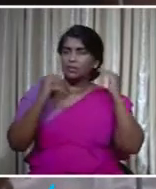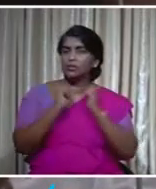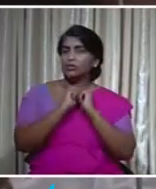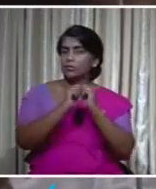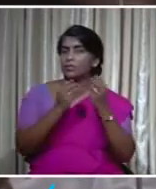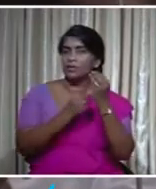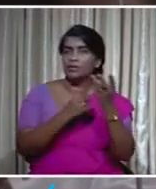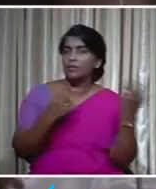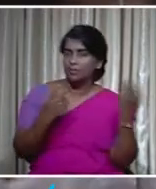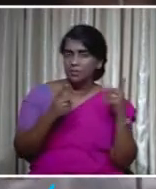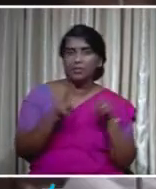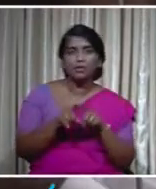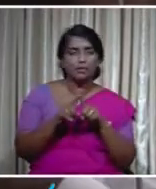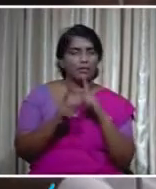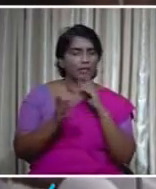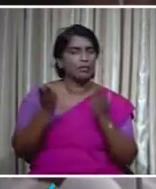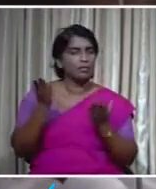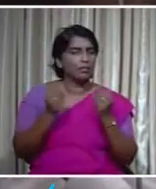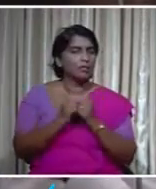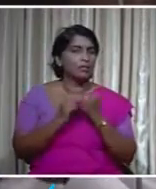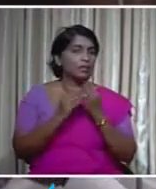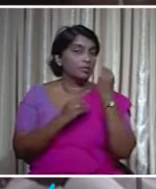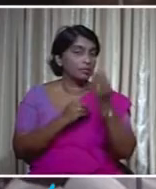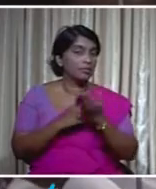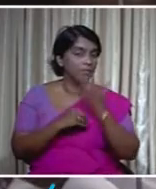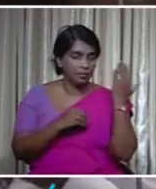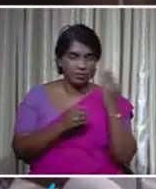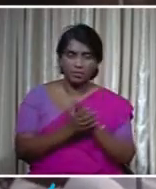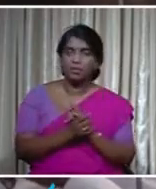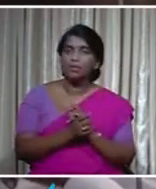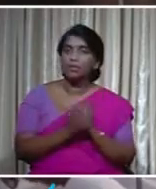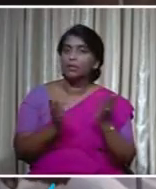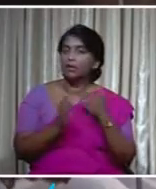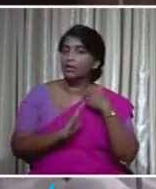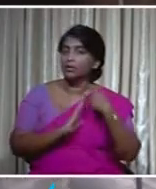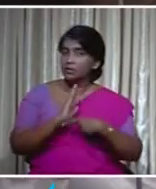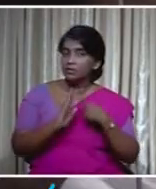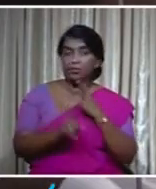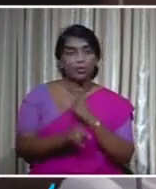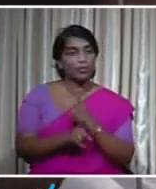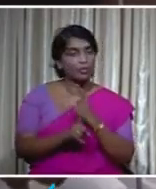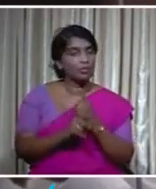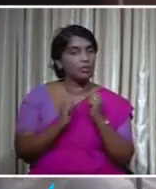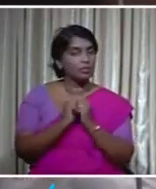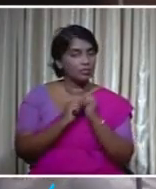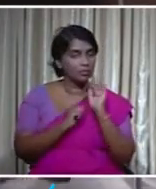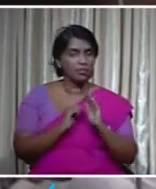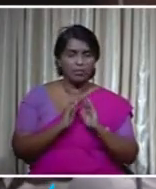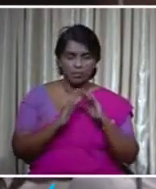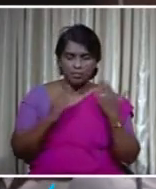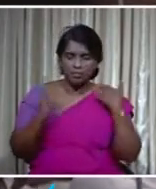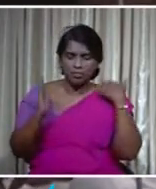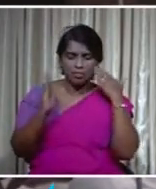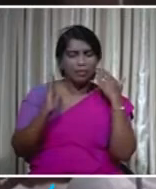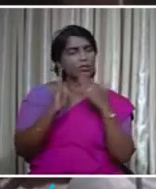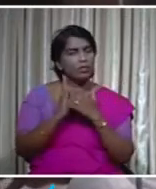வழியை ஏற்படுத்துங்கள். அதே போல இலங்கை ஆசிய சேவையிலே கௌரவ அமைச்சர் அவர்களே, எந்த தொழிலும் ஒரு முன்னேற்றத்துக்கு ஒரு காலம் இருக்கிறது. ஒருவர்